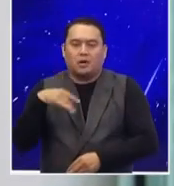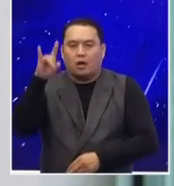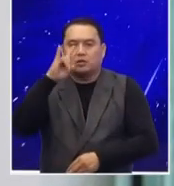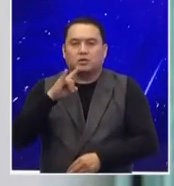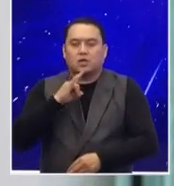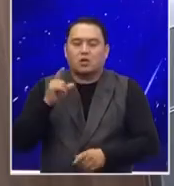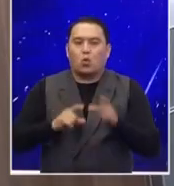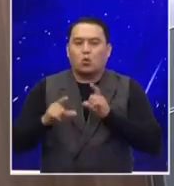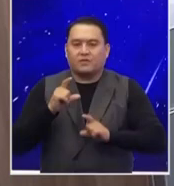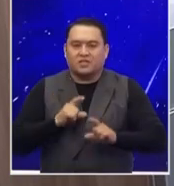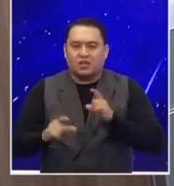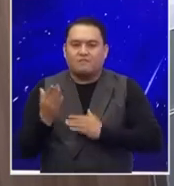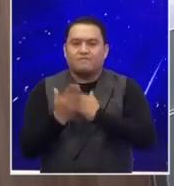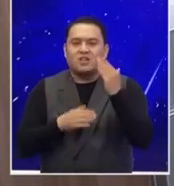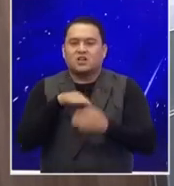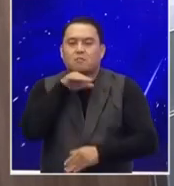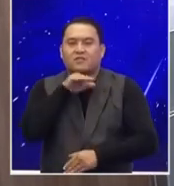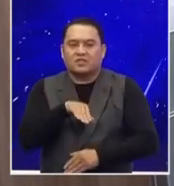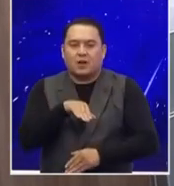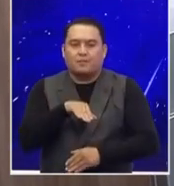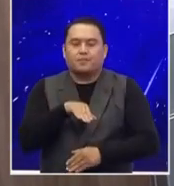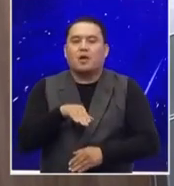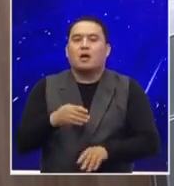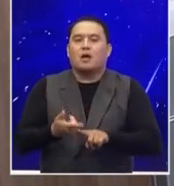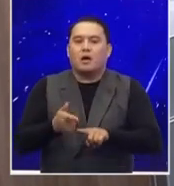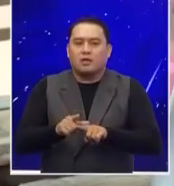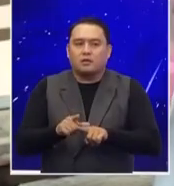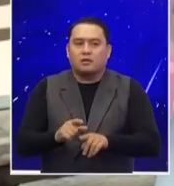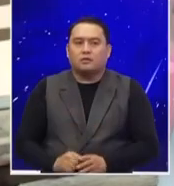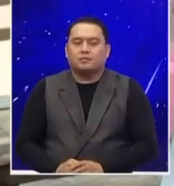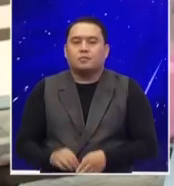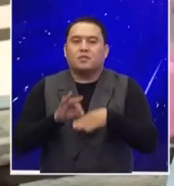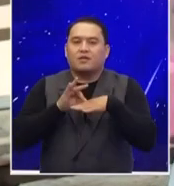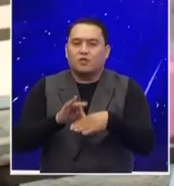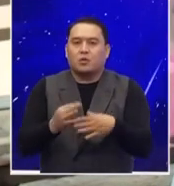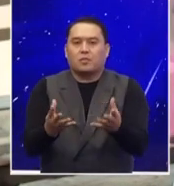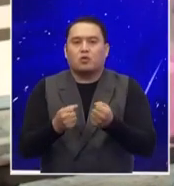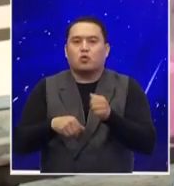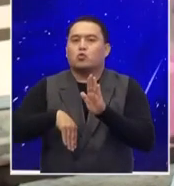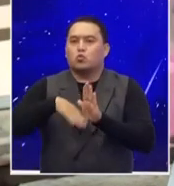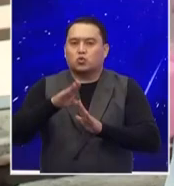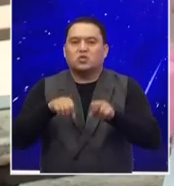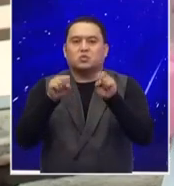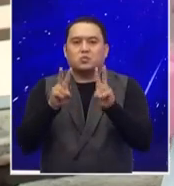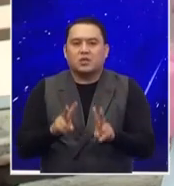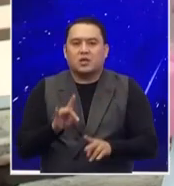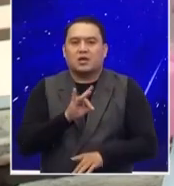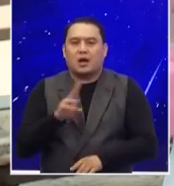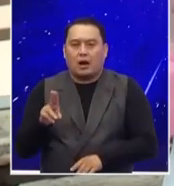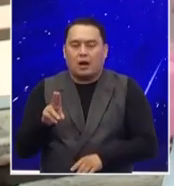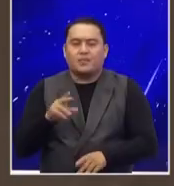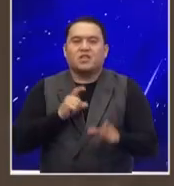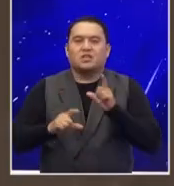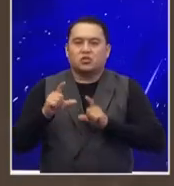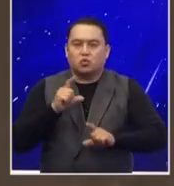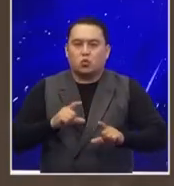Казахского научно-исследовательского института онкологии и радиологии. Ведет прием ведущие специалисты республики с